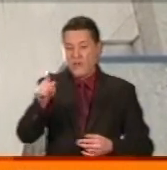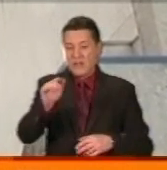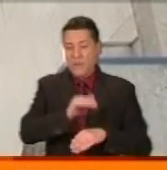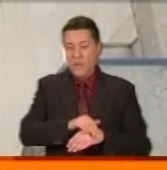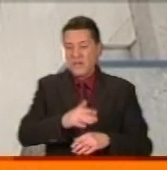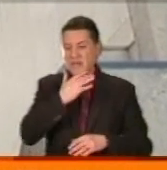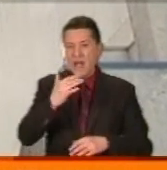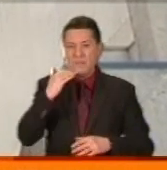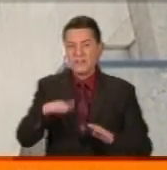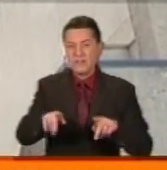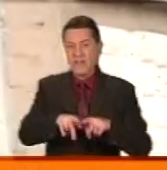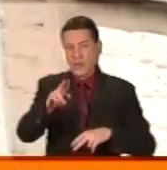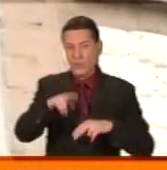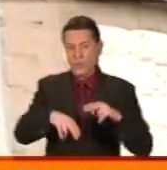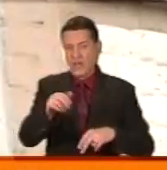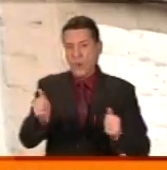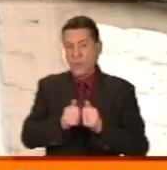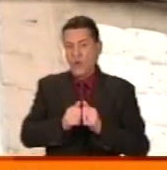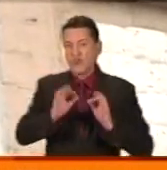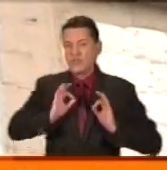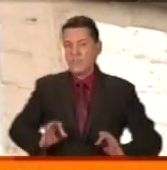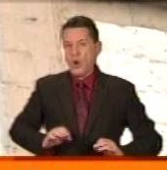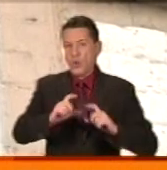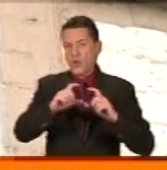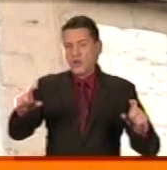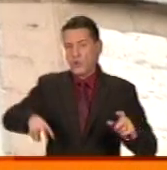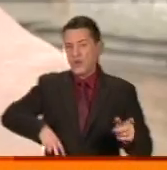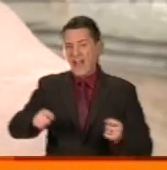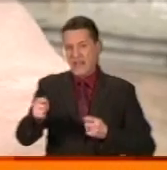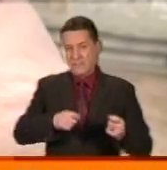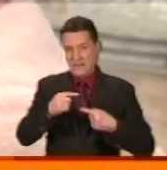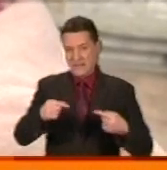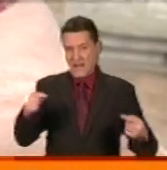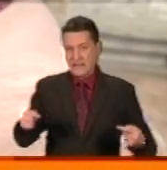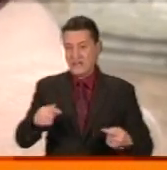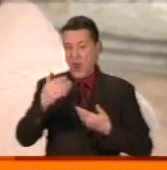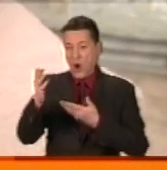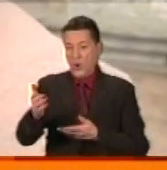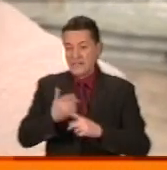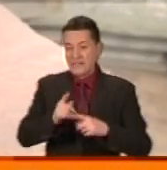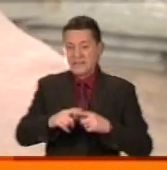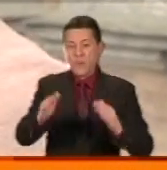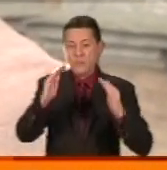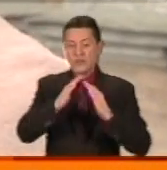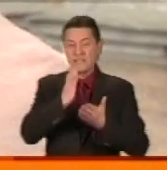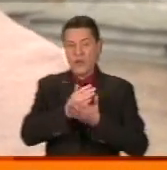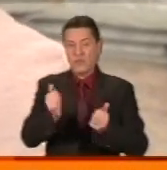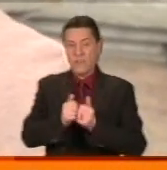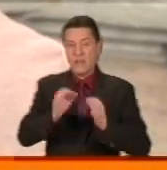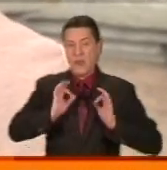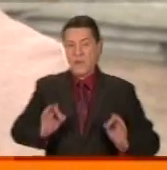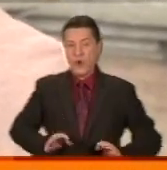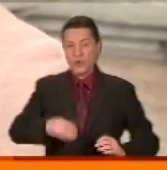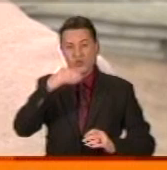найбіль таких будівель саме поруч з прокуратурами Та адміністраціями ось наприклад Цей будинок знаходиться біля прокуратури